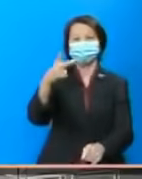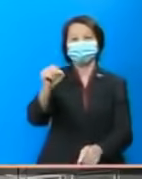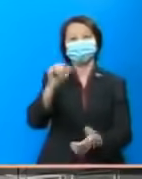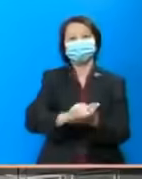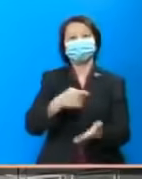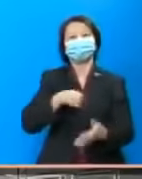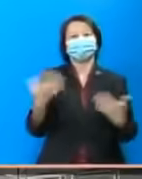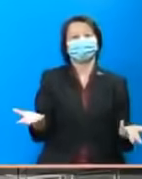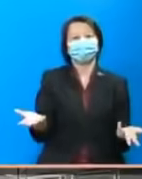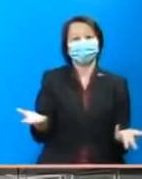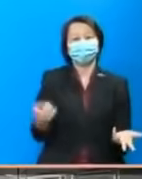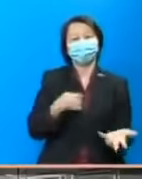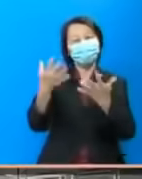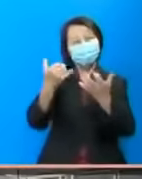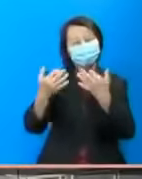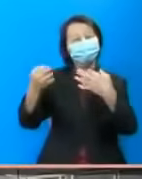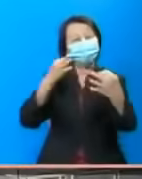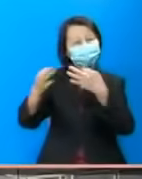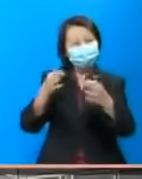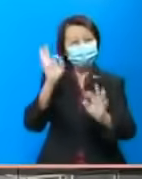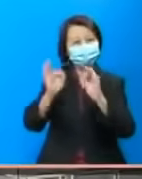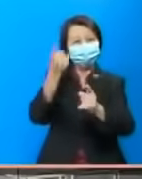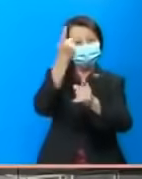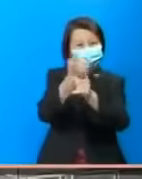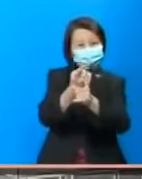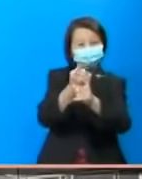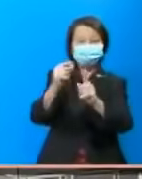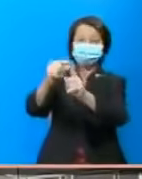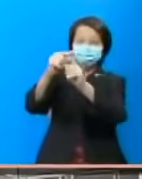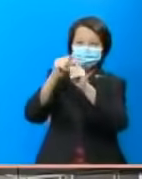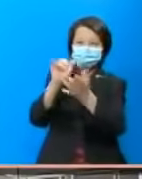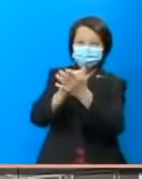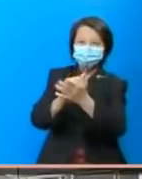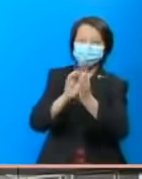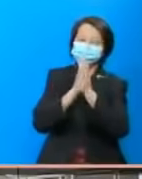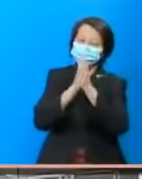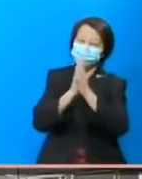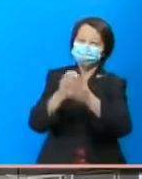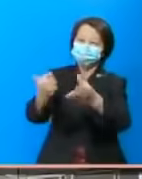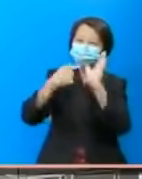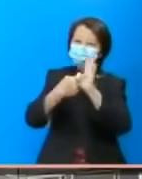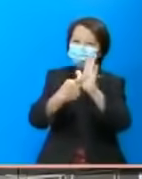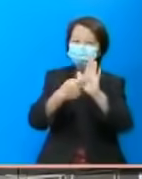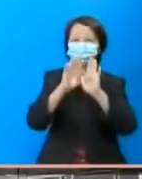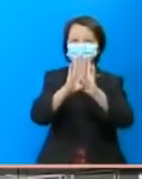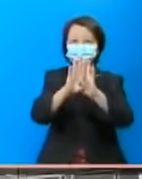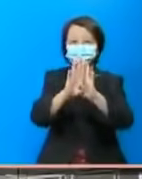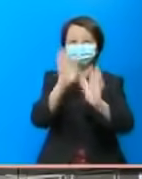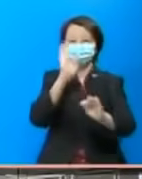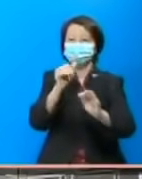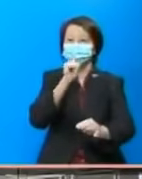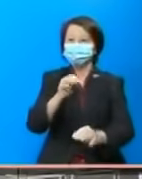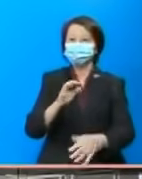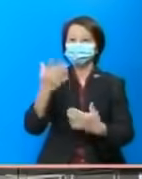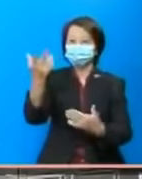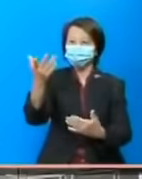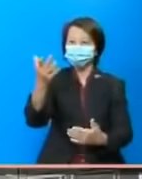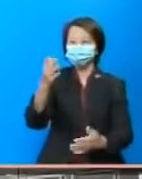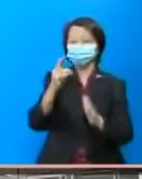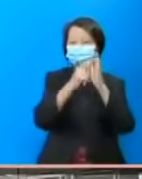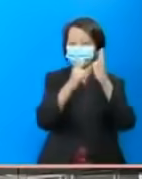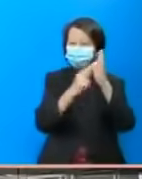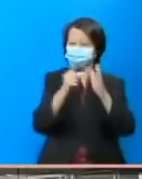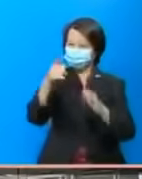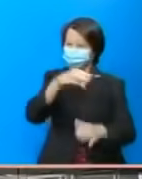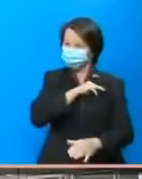sebut su Saya ingin penjelasan kalaulah benar kenyataan ini tolong tunjukkan bukti kalau tidak yang berwarna foto baru bersalah